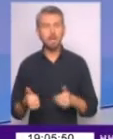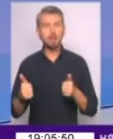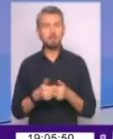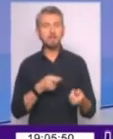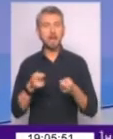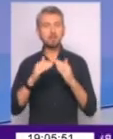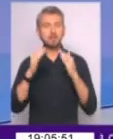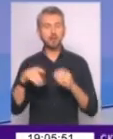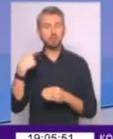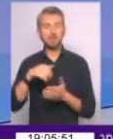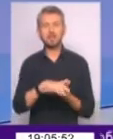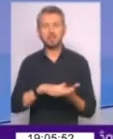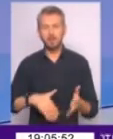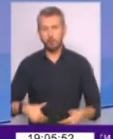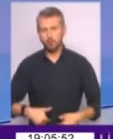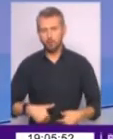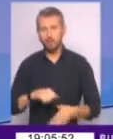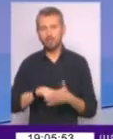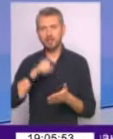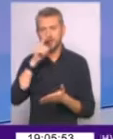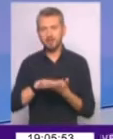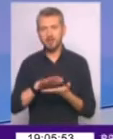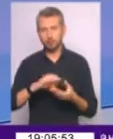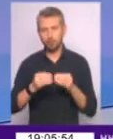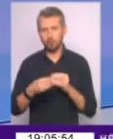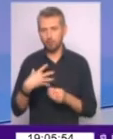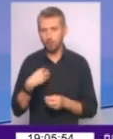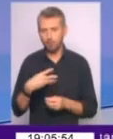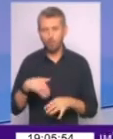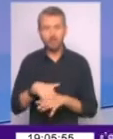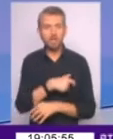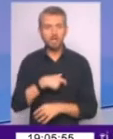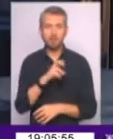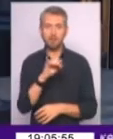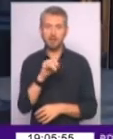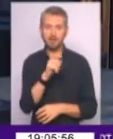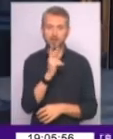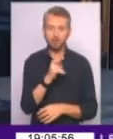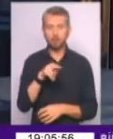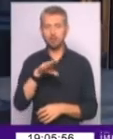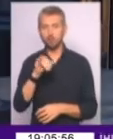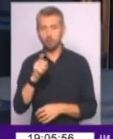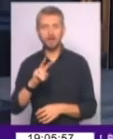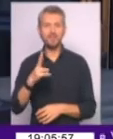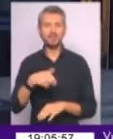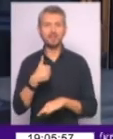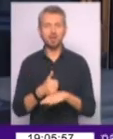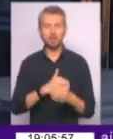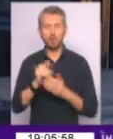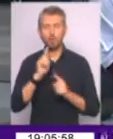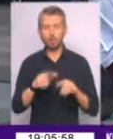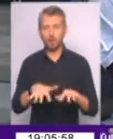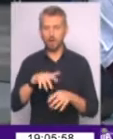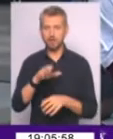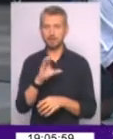адміністрацією президента триває голодування через сміттєву проблему Львова. Нардепи Олег Березюк, Тарас Пастух та віце-спікер Верховної Ради